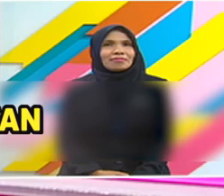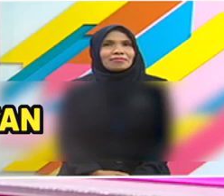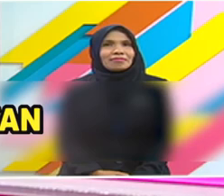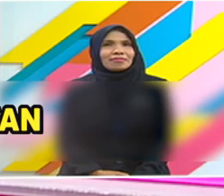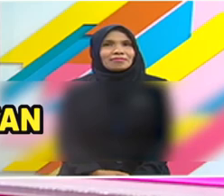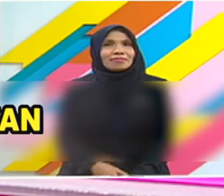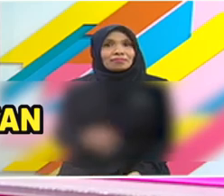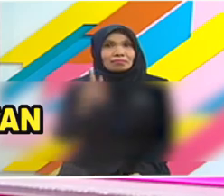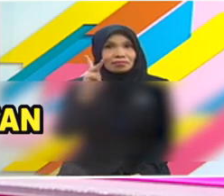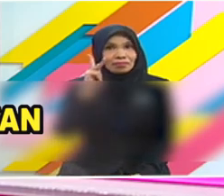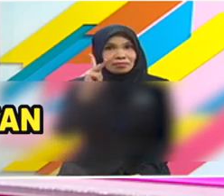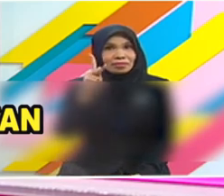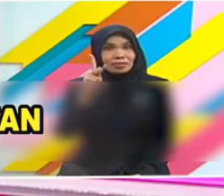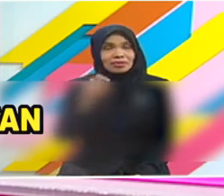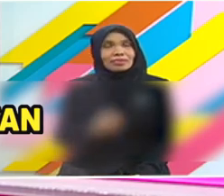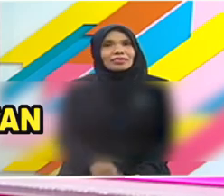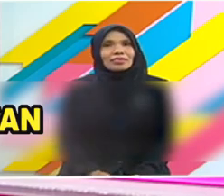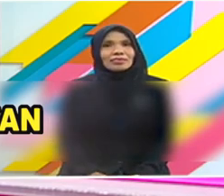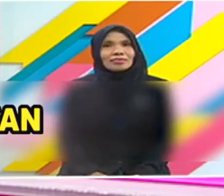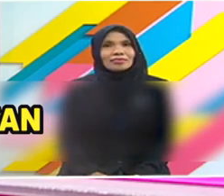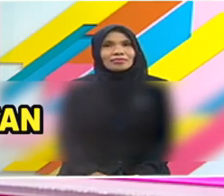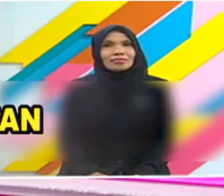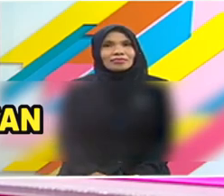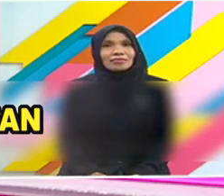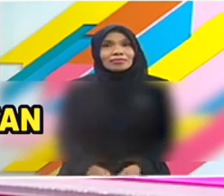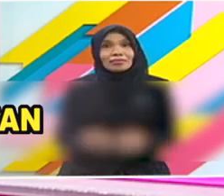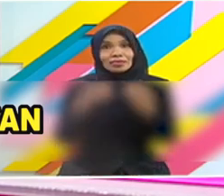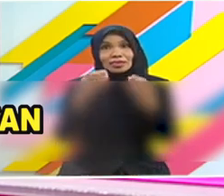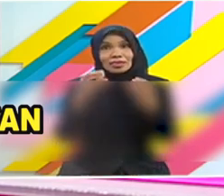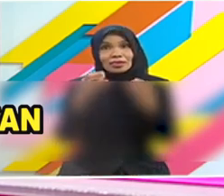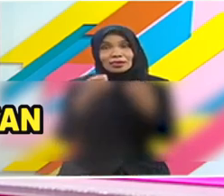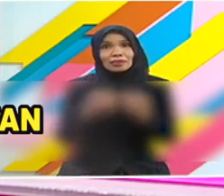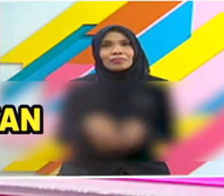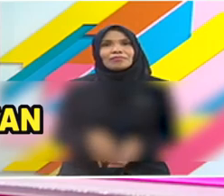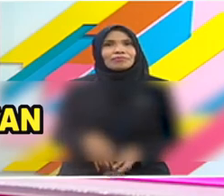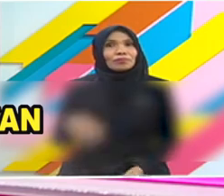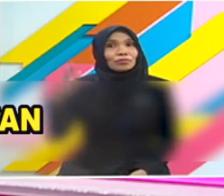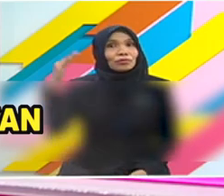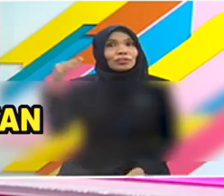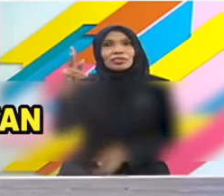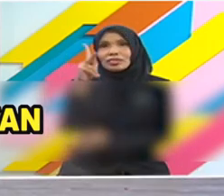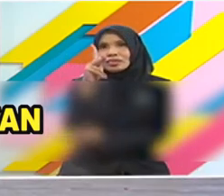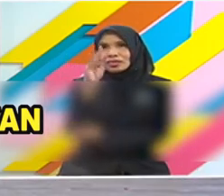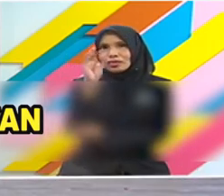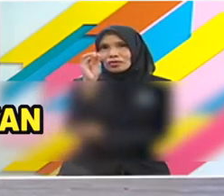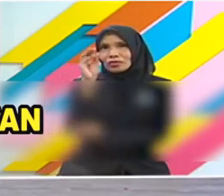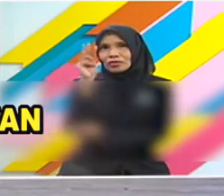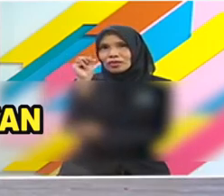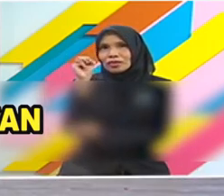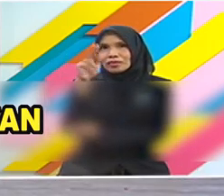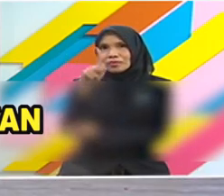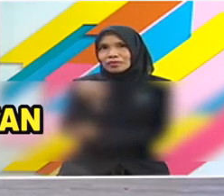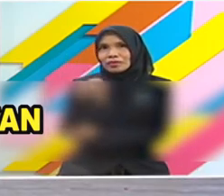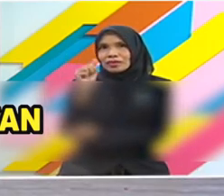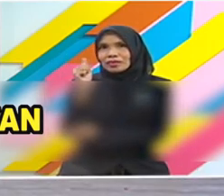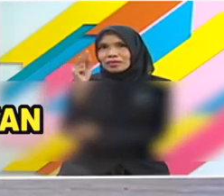Rina percaya ini bunyi selalu ada dekat kenduri kahwin. Bunyi kompang. Bagus Kak Rina. Okey,